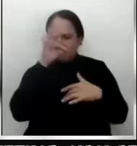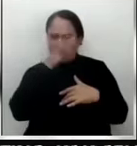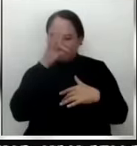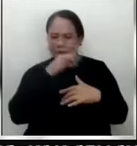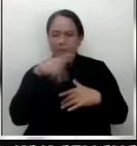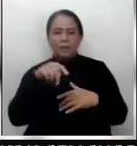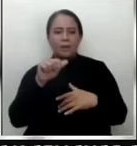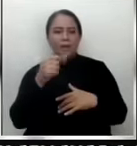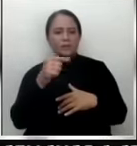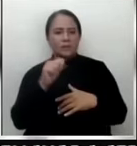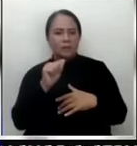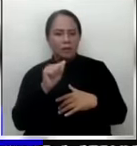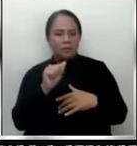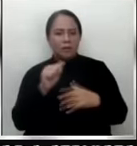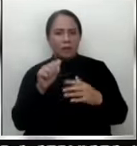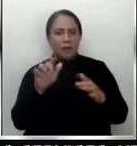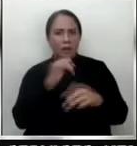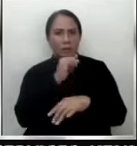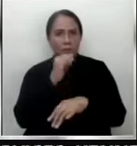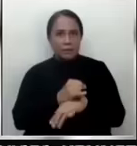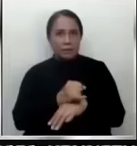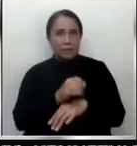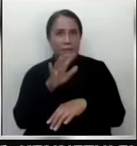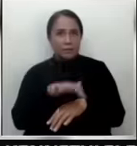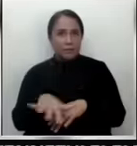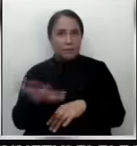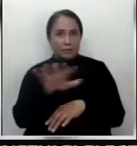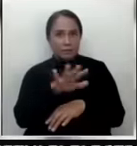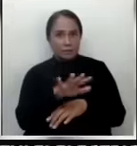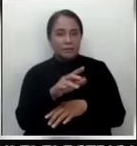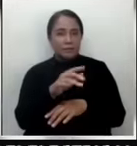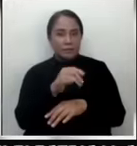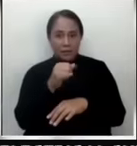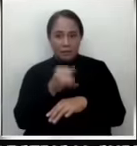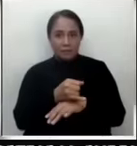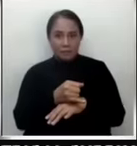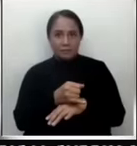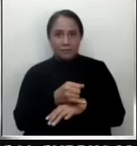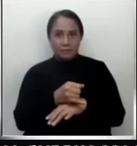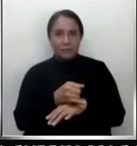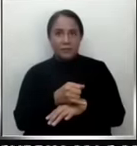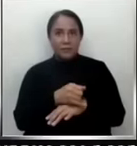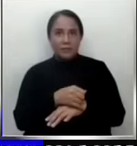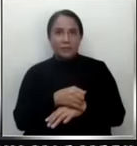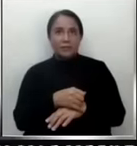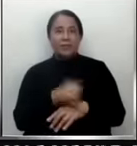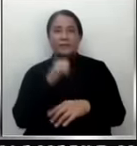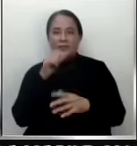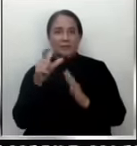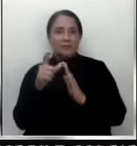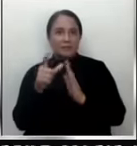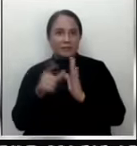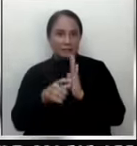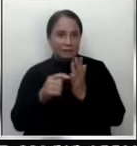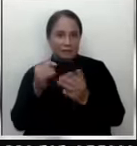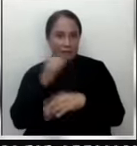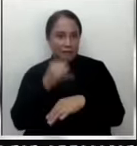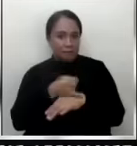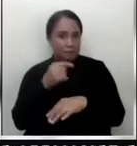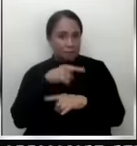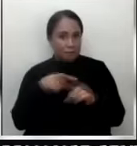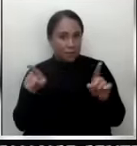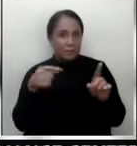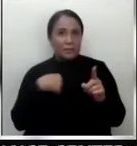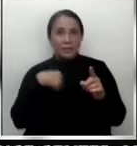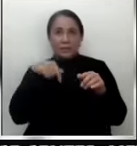Pag inoccupy ng Pilipinas ang Hainan Island, yun, illegal occupation yun. Pero yun, nandito sila within